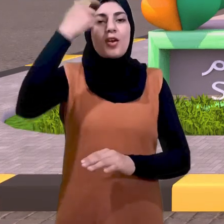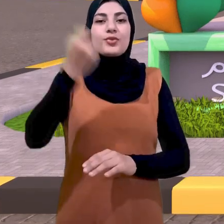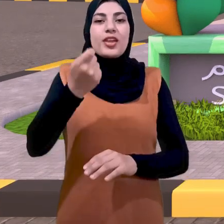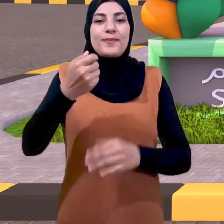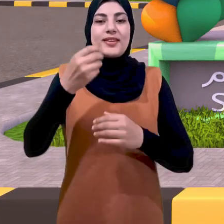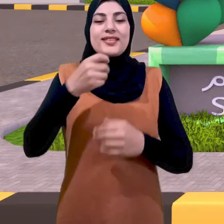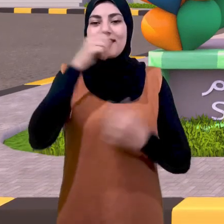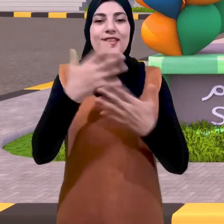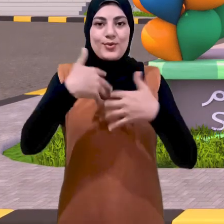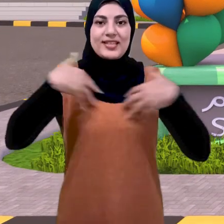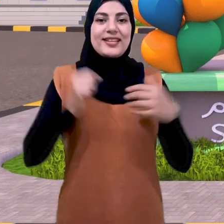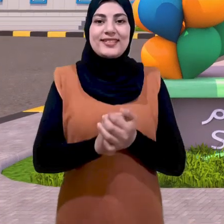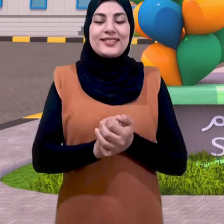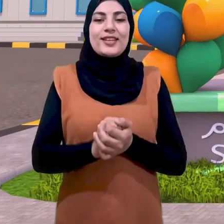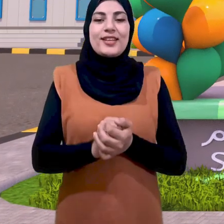وعيدكم سعيد